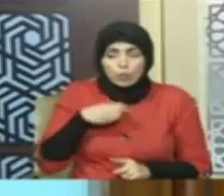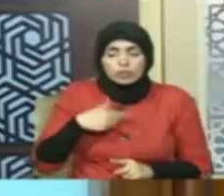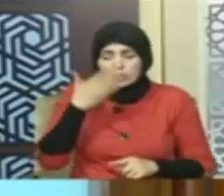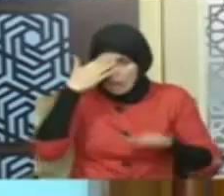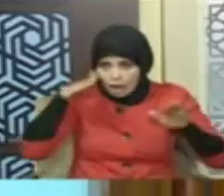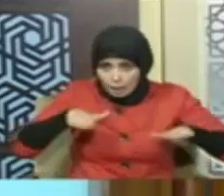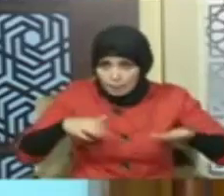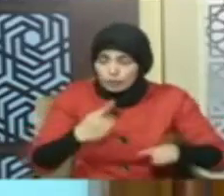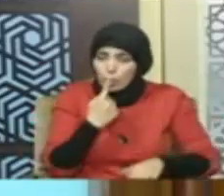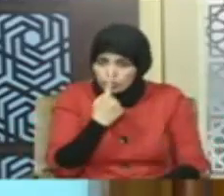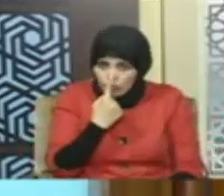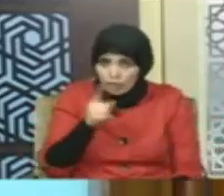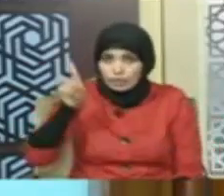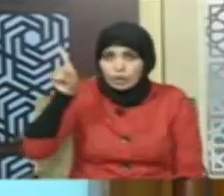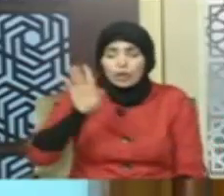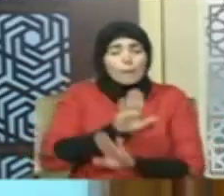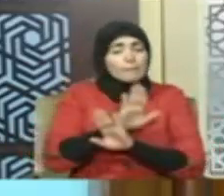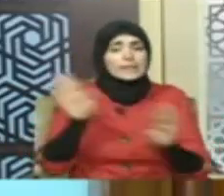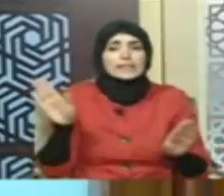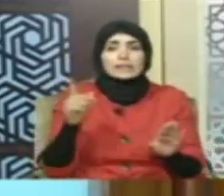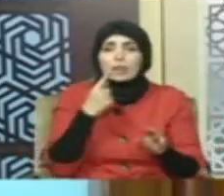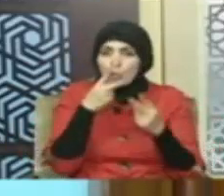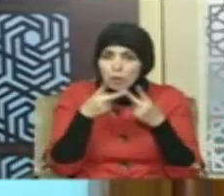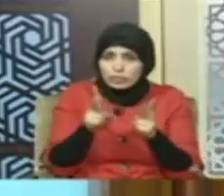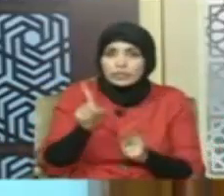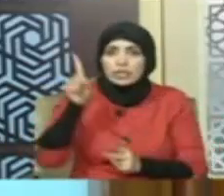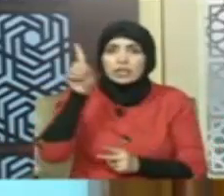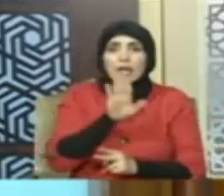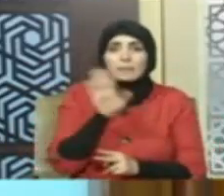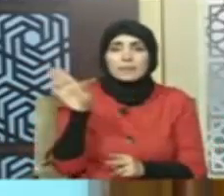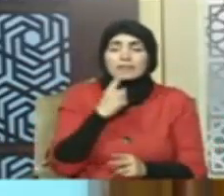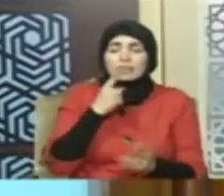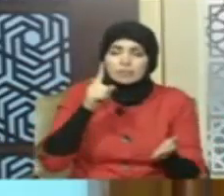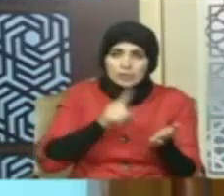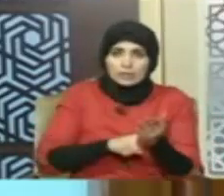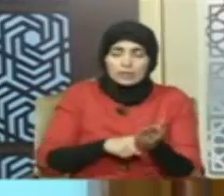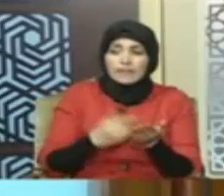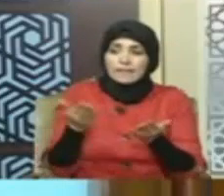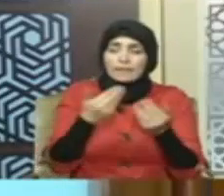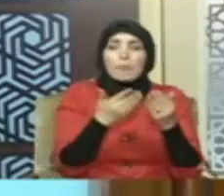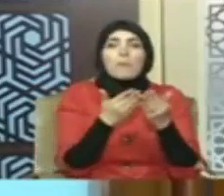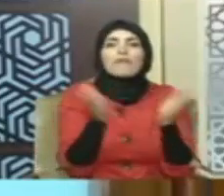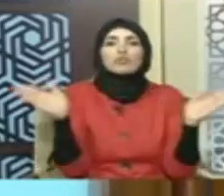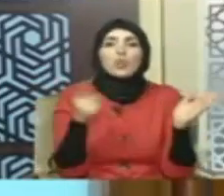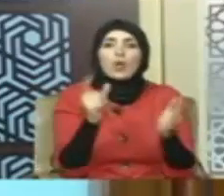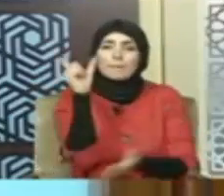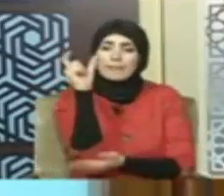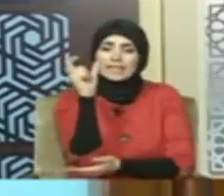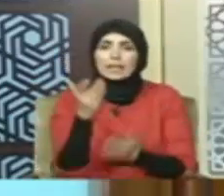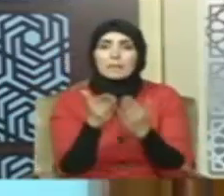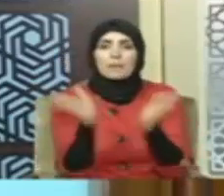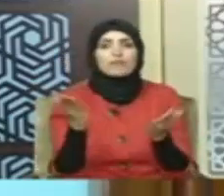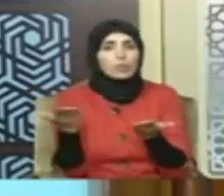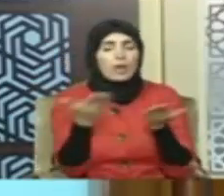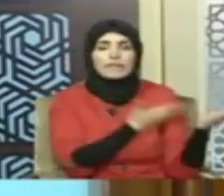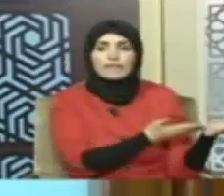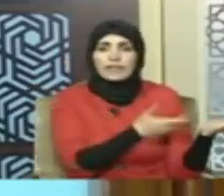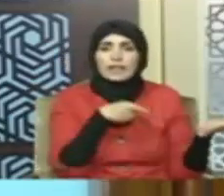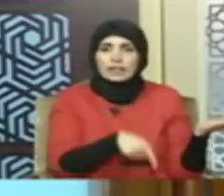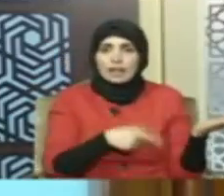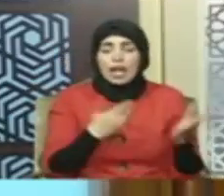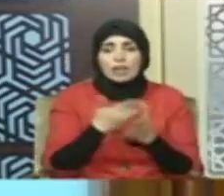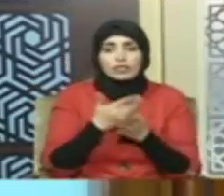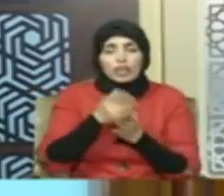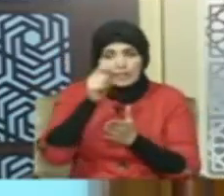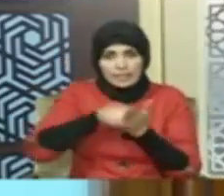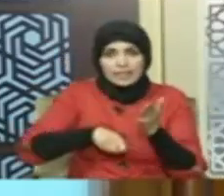والطاعة ومرضاة الله، فمن واجبنا أن نهيئ من المساجد ما يحقق تطبيق السنة حتى